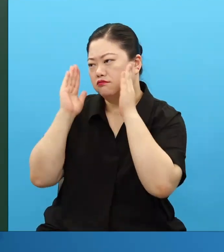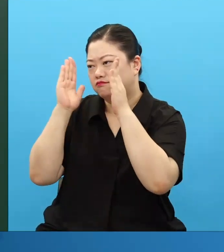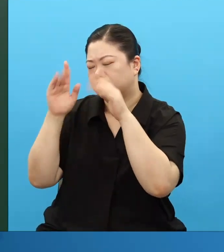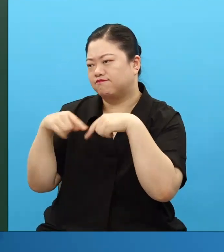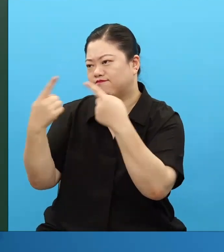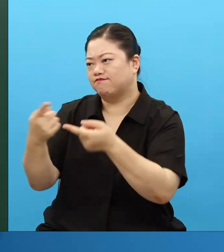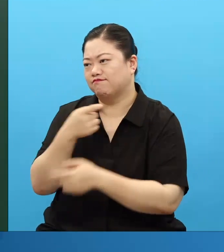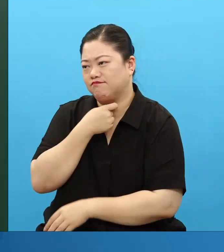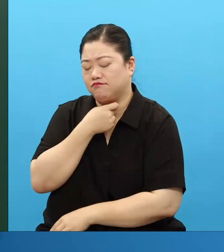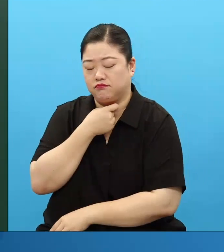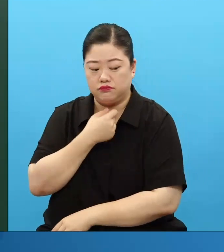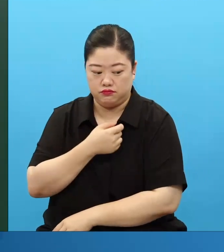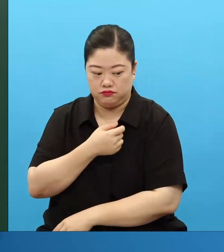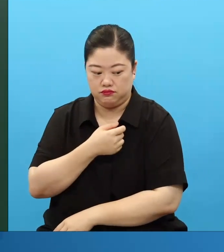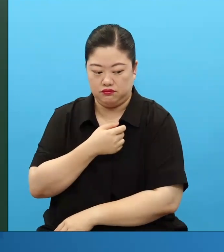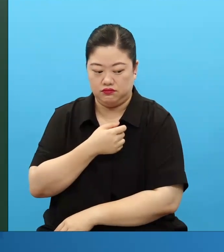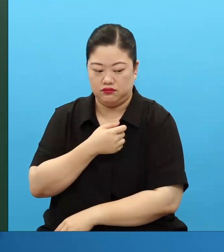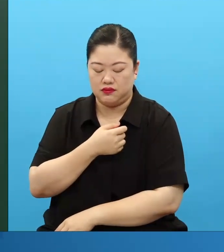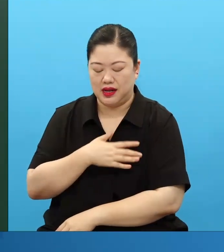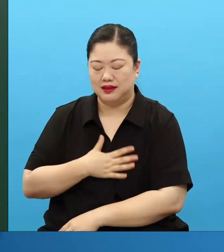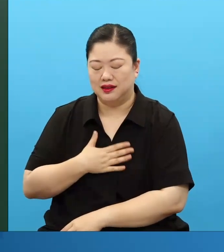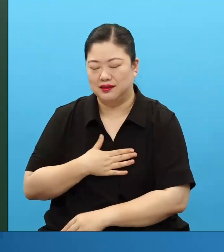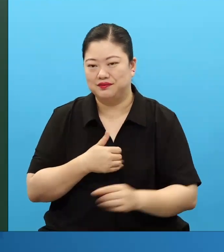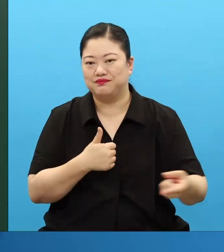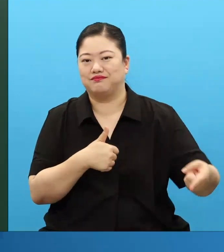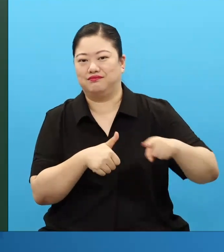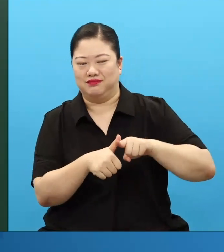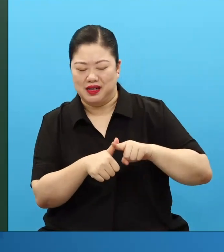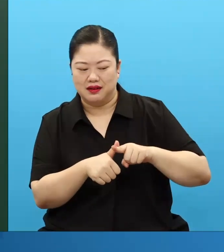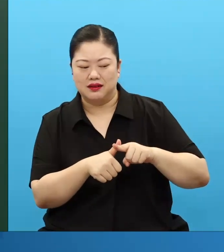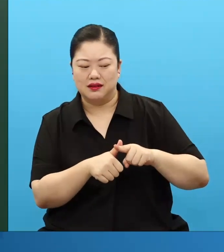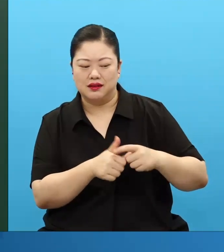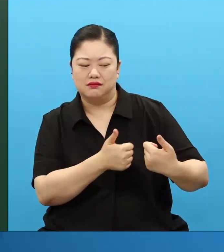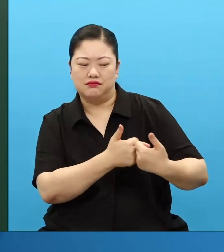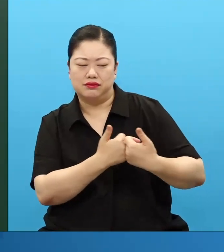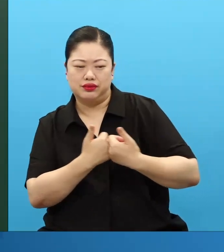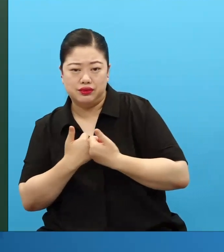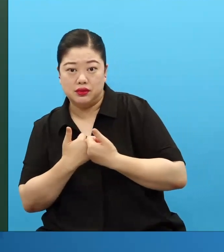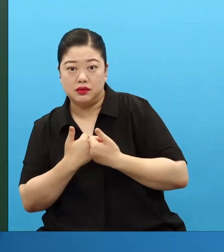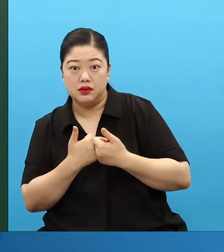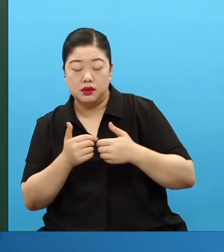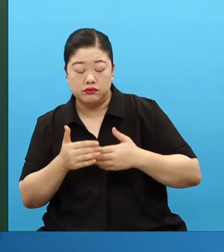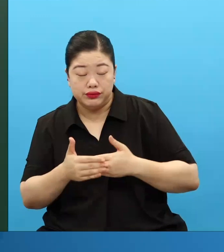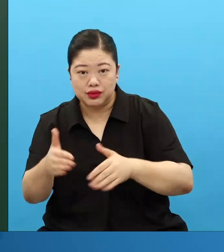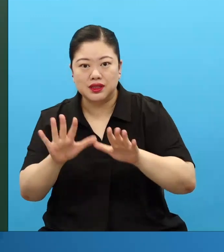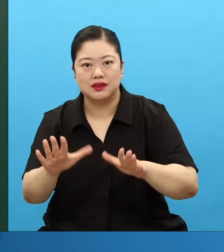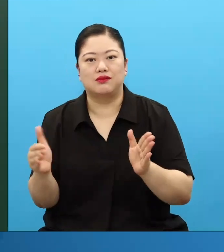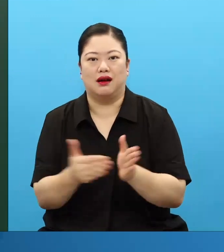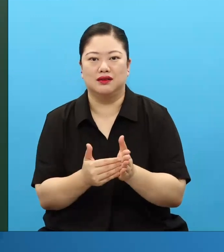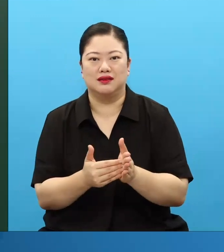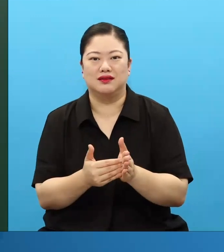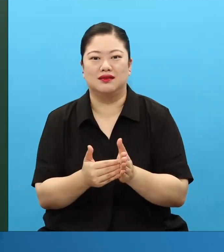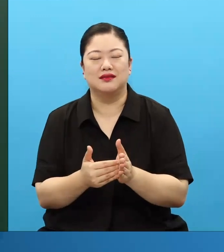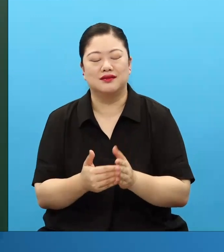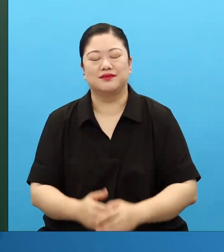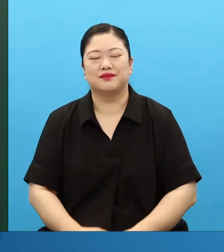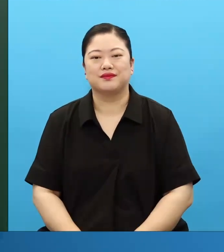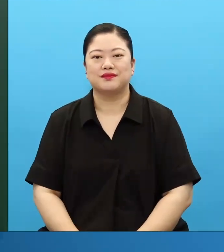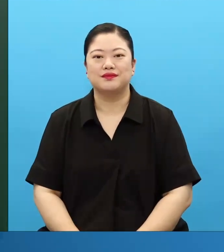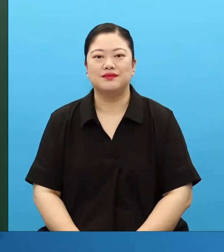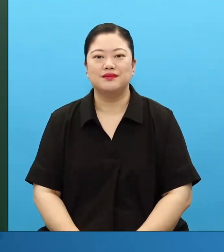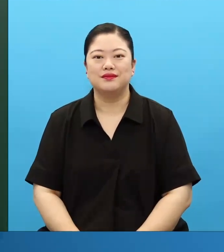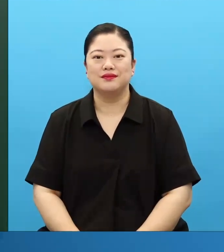not know the gospel, and I did not know prayer. 그래서 복음 아는 순간에 기도 연결되잖아요. And so from the moment that you know the gospel, it gets connected to prayer.